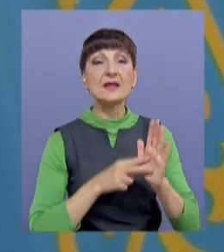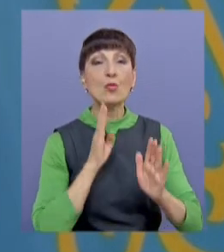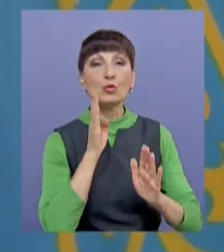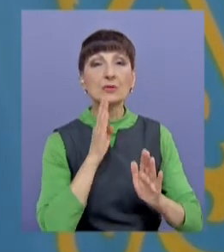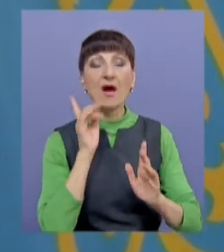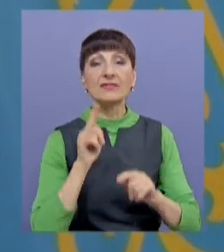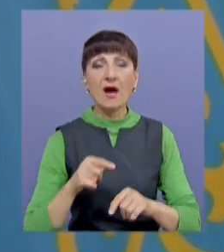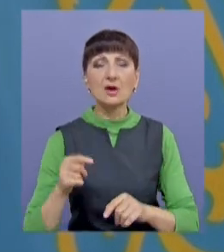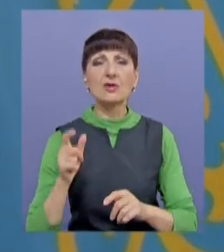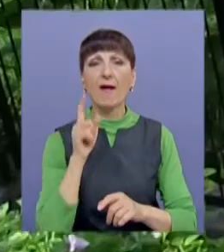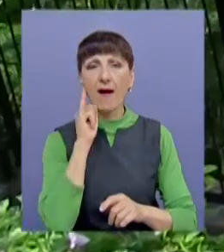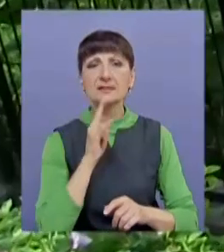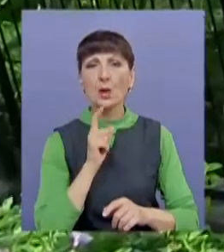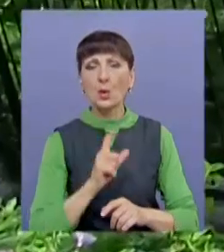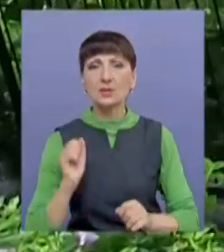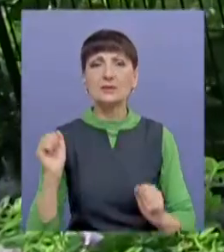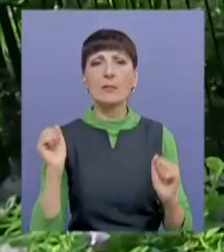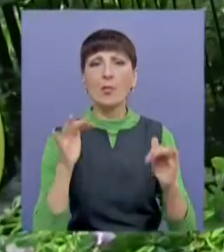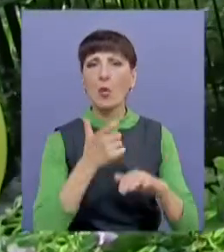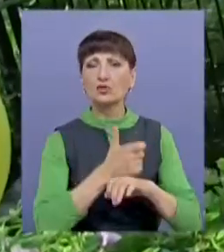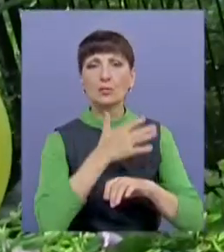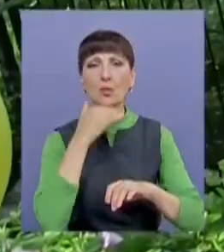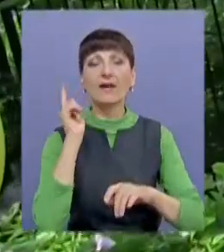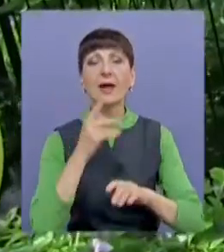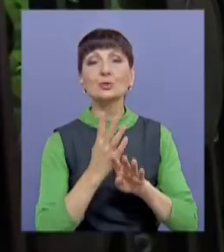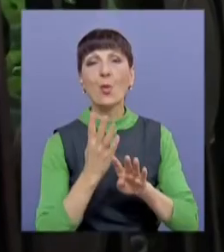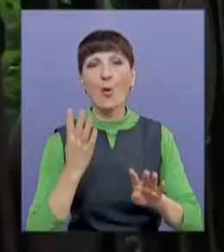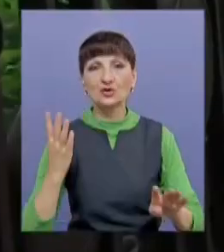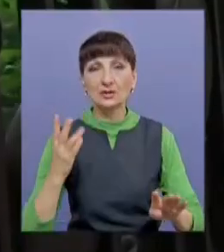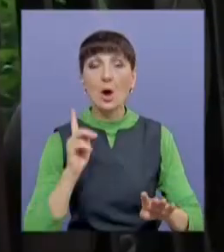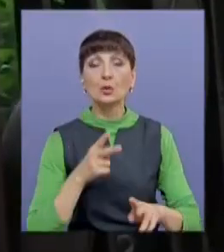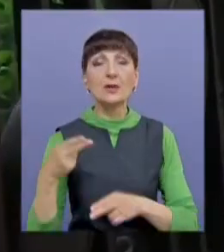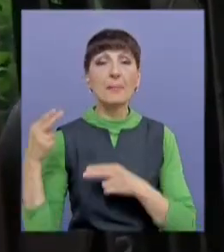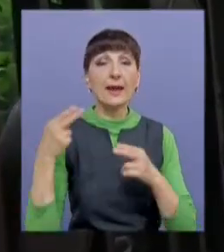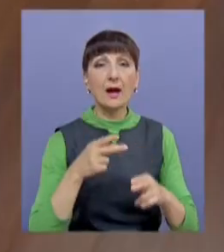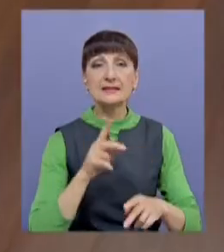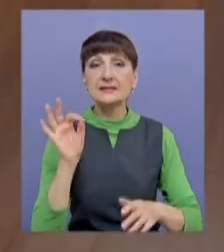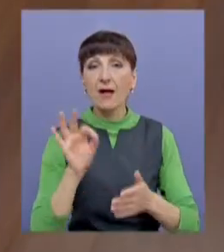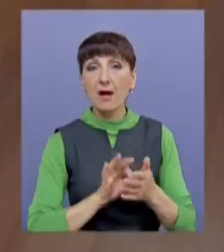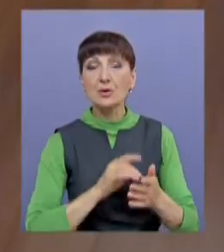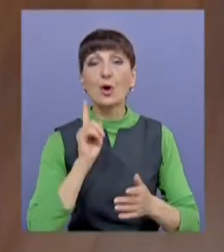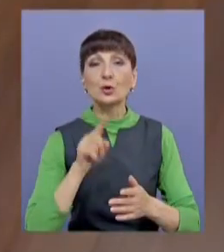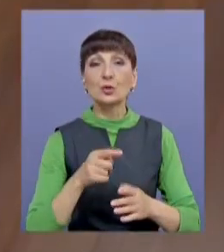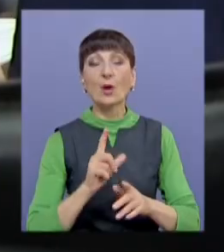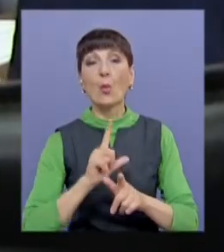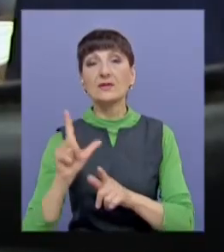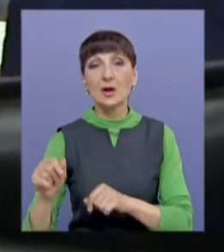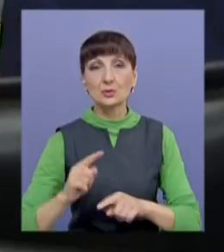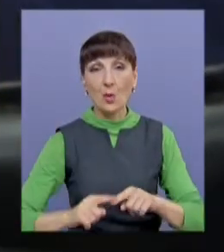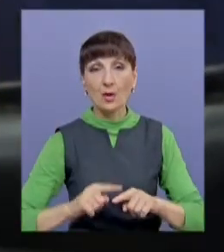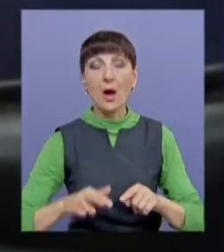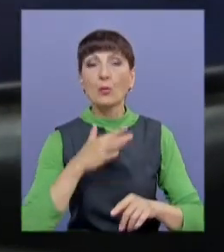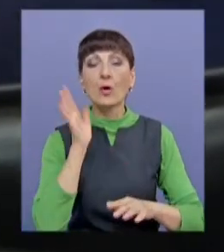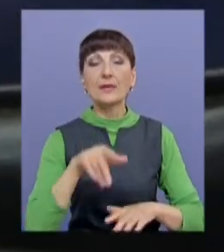потянулась вереница казахстанцев. У дверей консульства даже образовалась очередь. Кто-то приехал с дороги, кто-то прямо перед отъездом. Много было